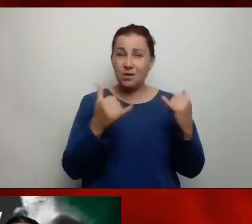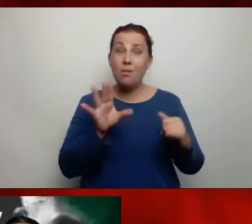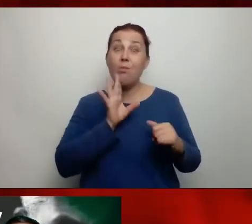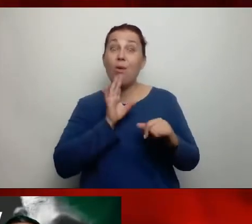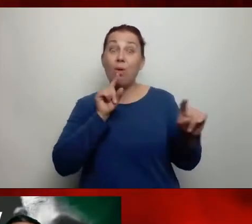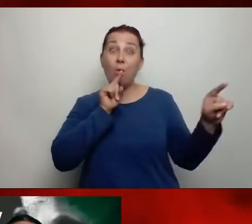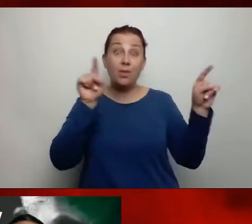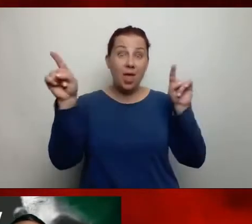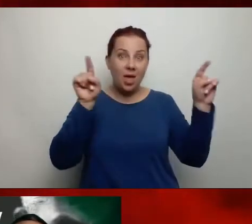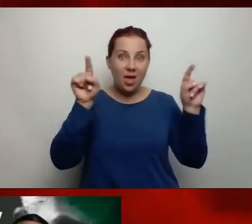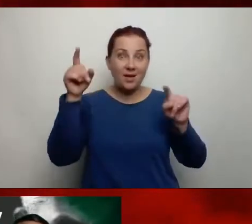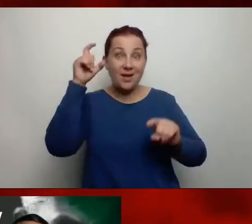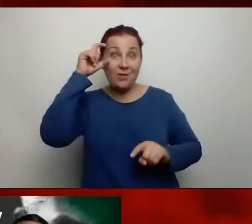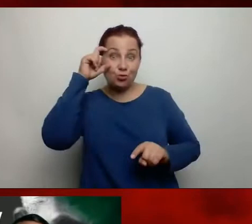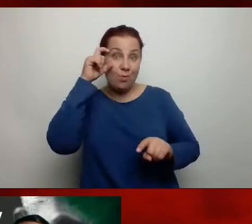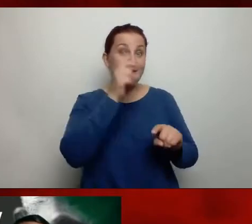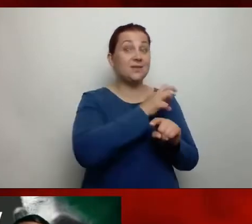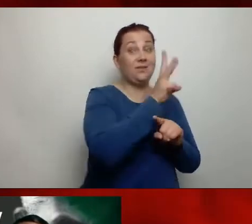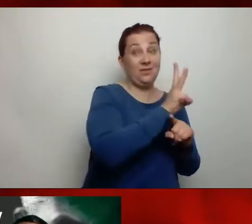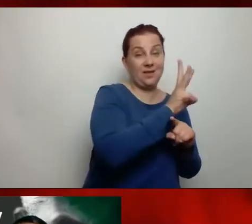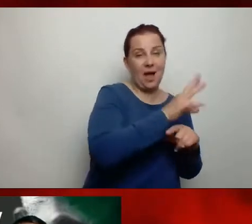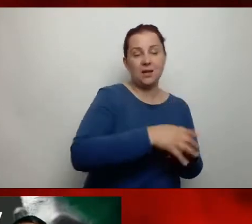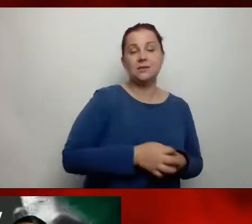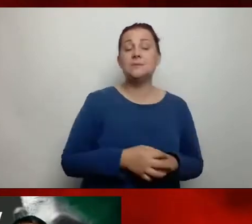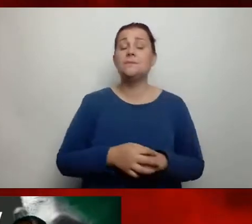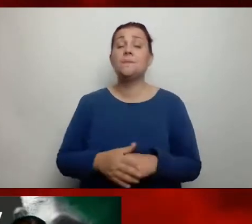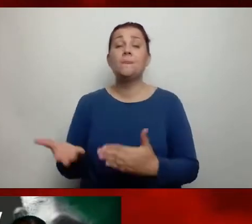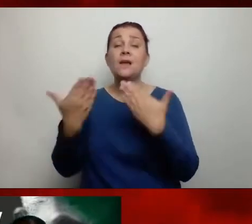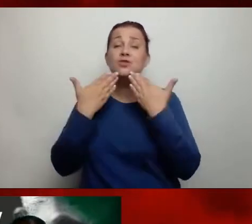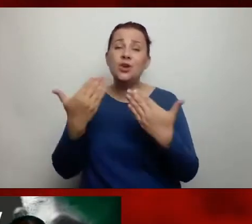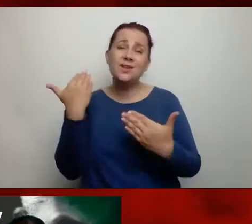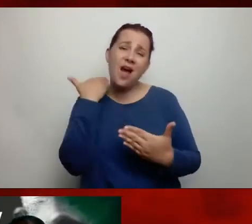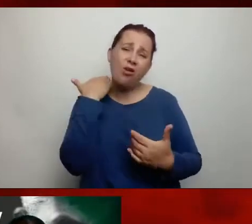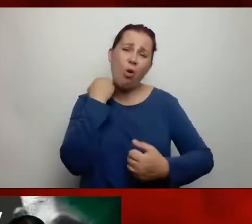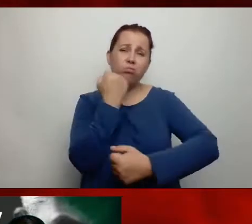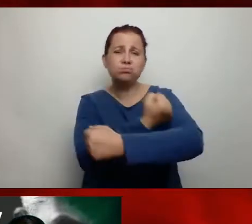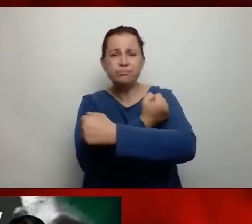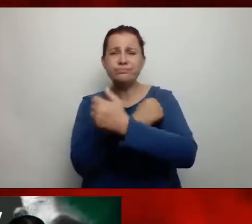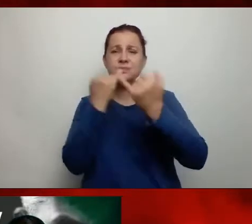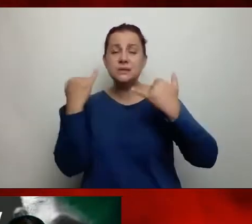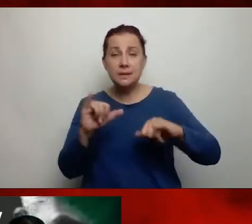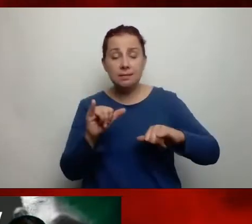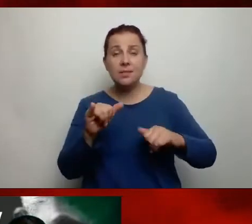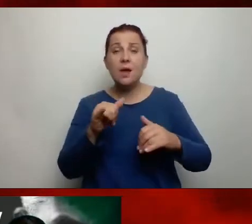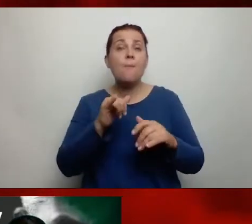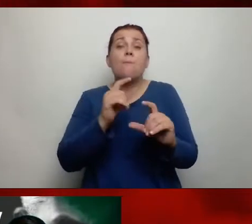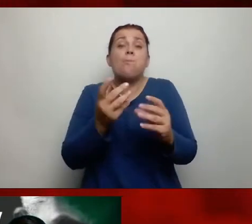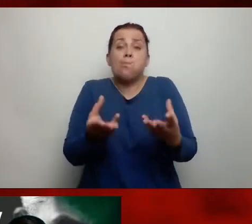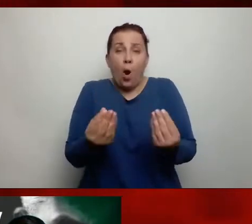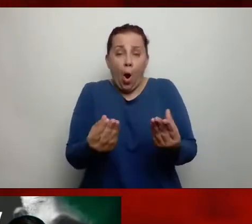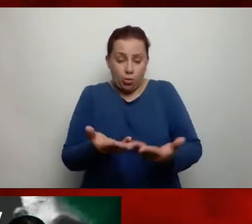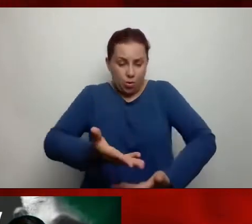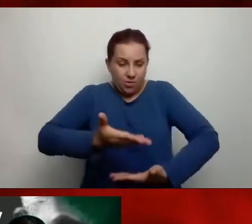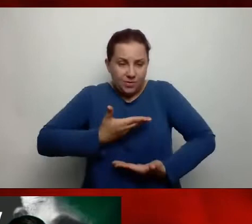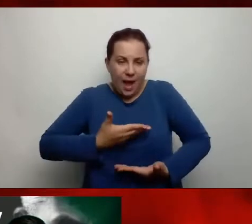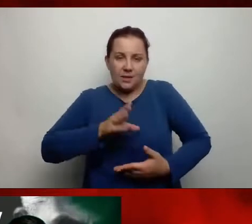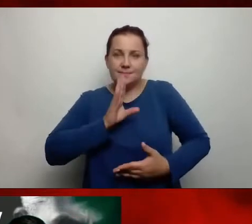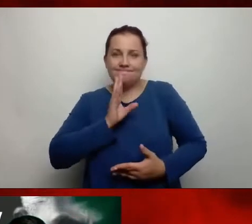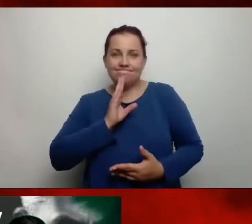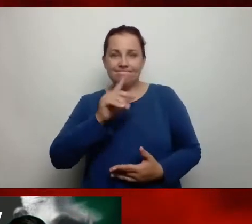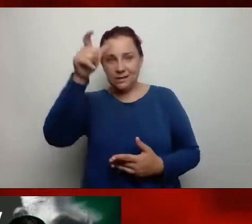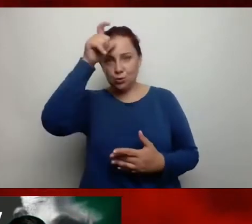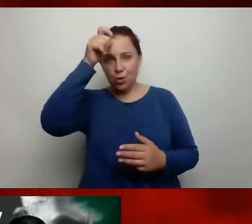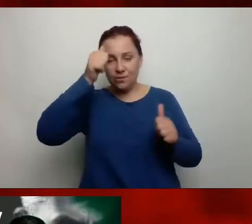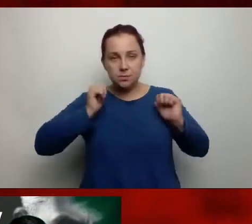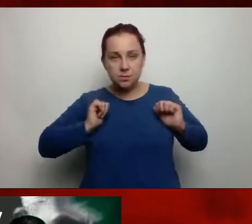ale pamiętajmy, że używkami się opanowuje jakieś napięcie, które jest w człowieku, które